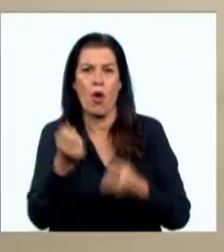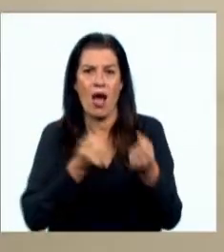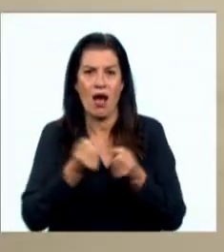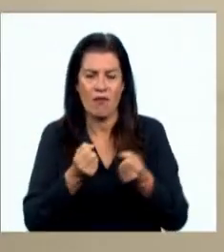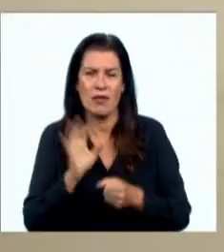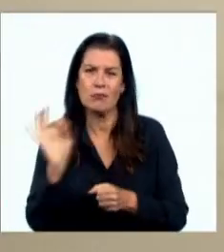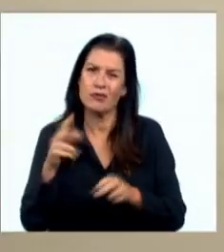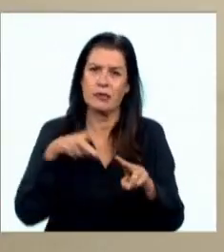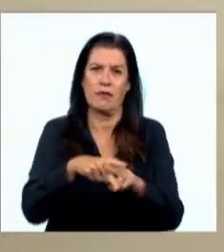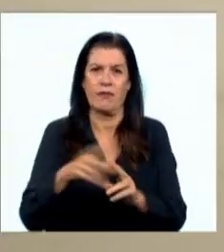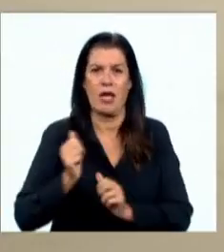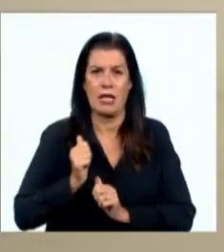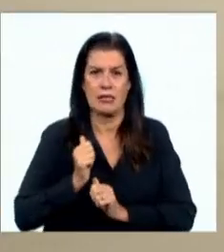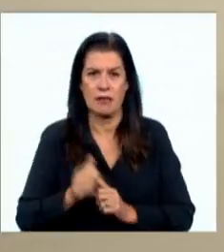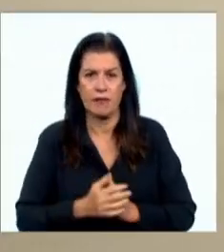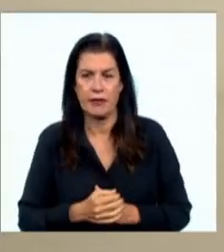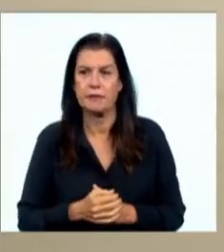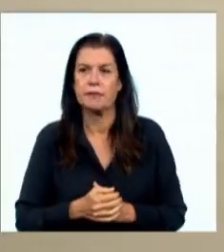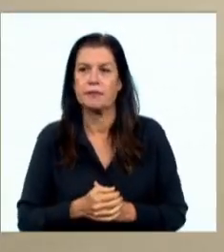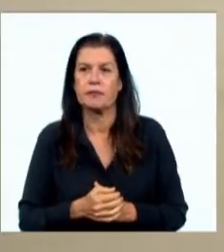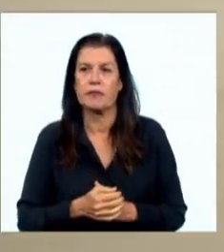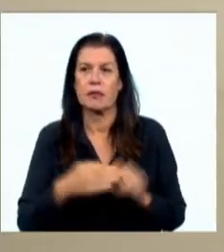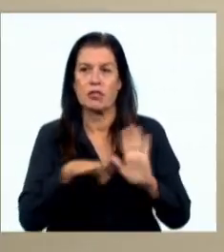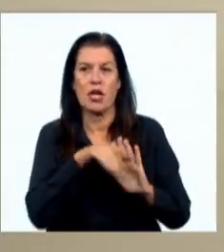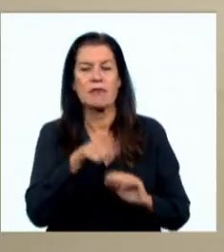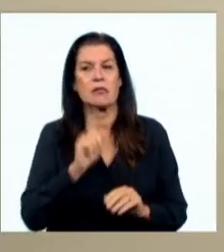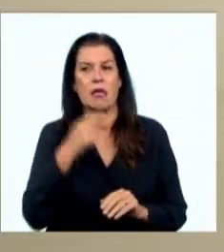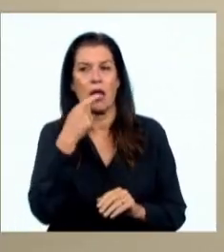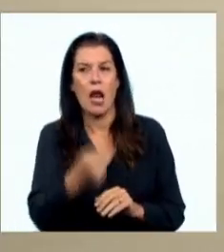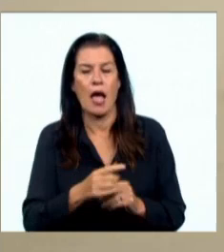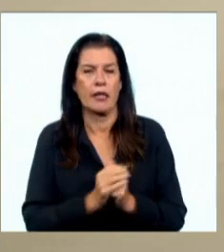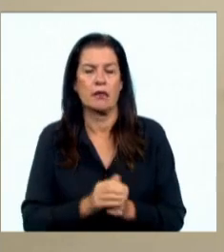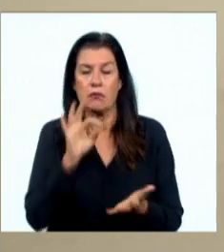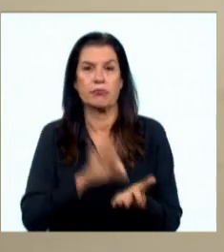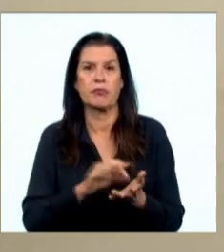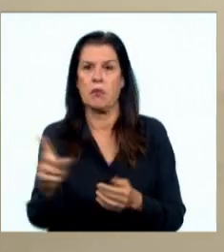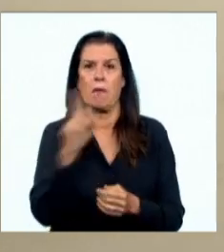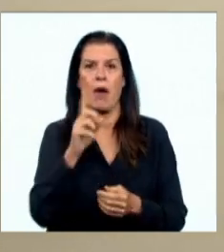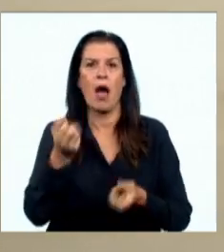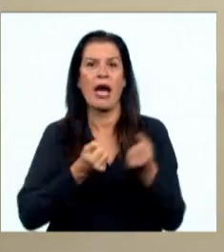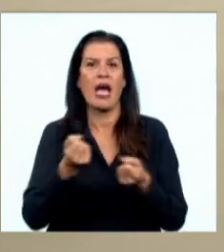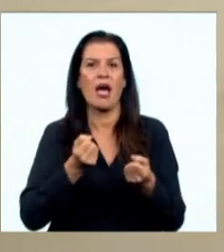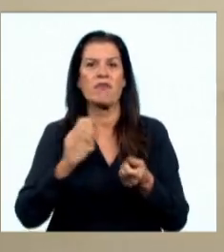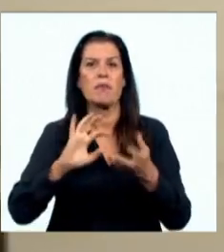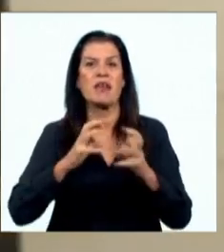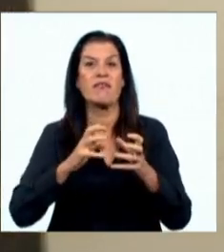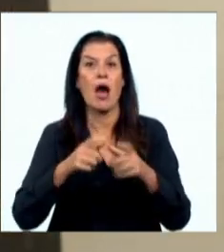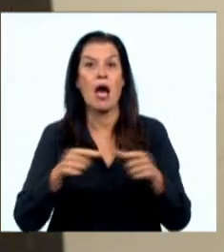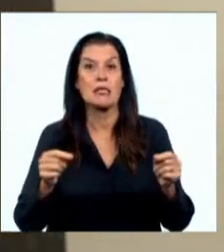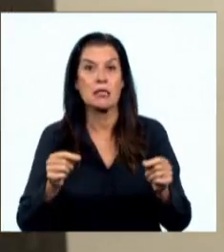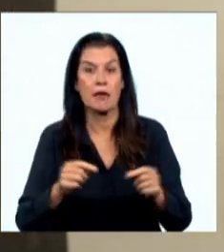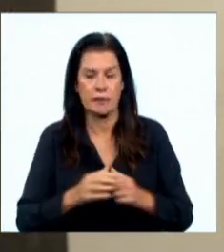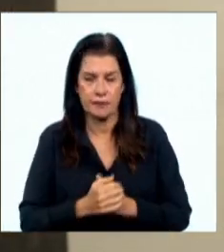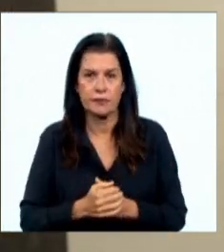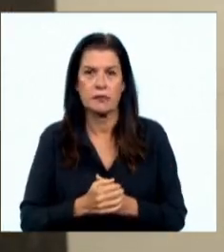כוחות. בשלב הזה צריך להגיד גם שפתאום הגיע רכב מכפר עזה, מתוך הכפר, עם בן אדם